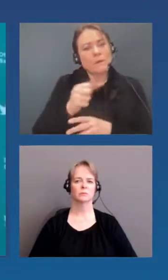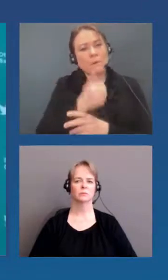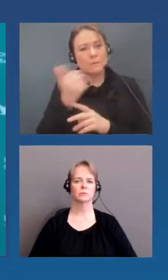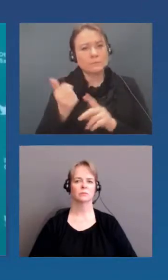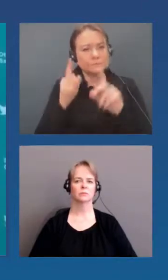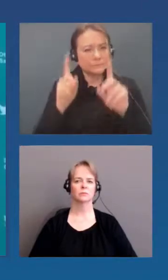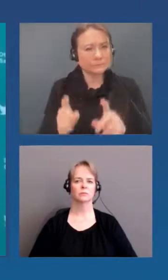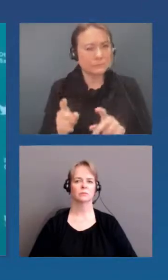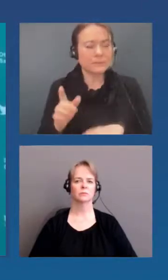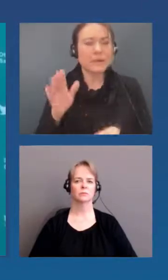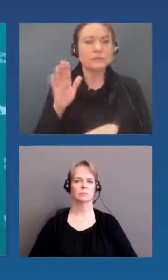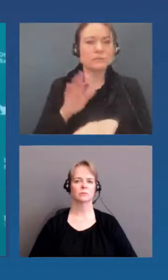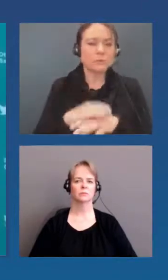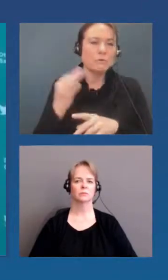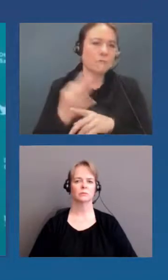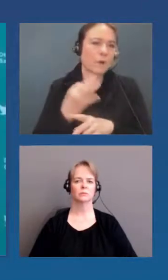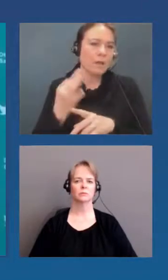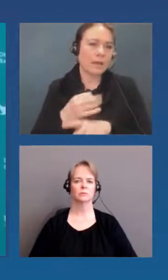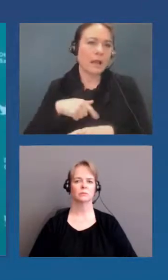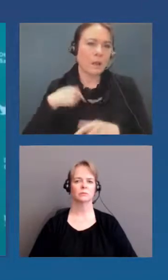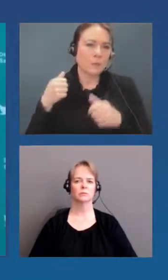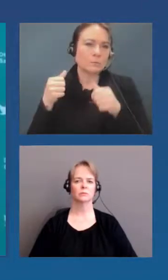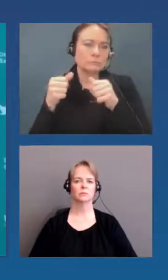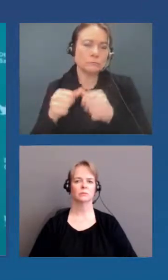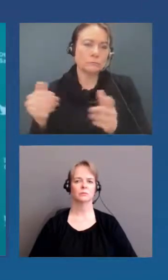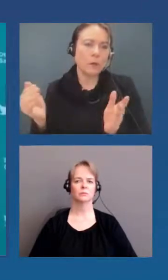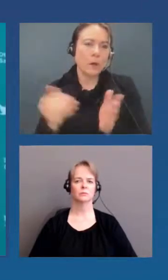les foyers de soins de longue durée encore